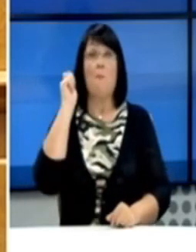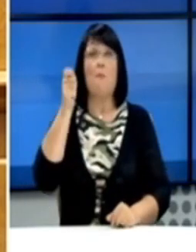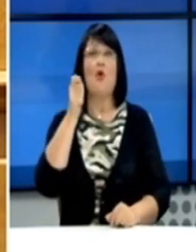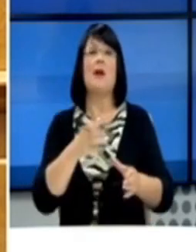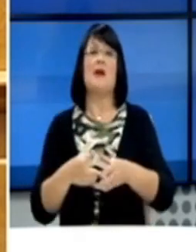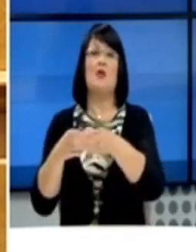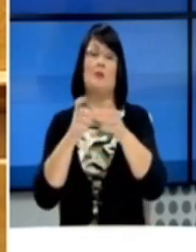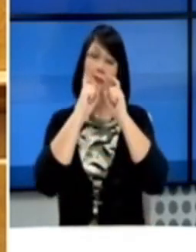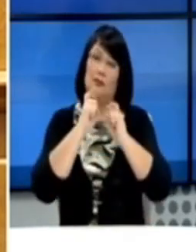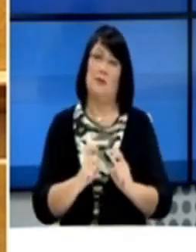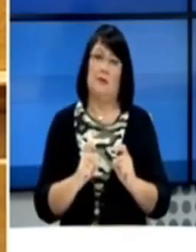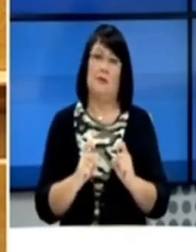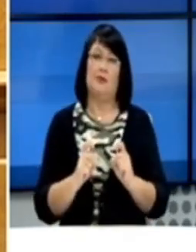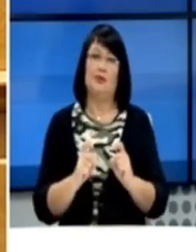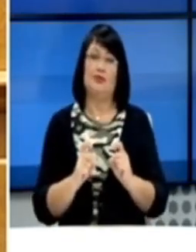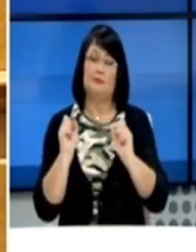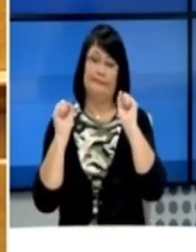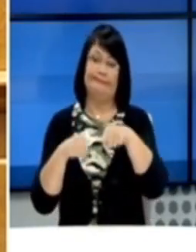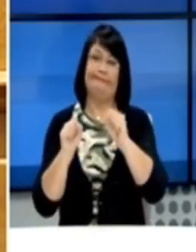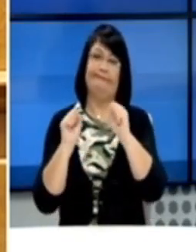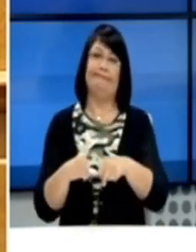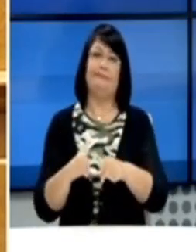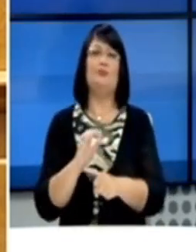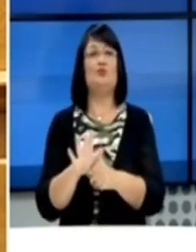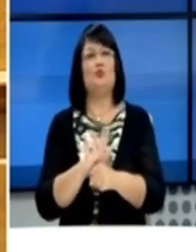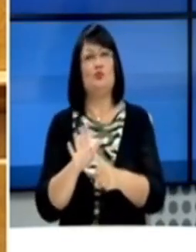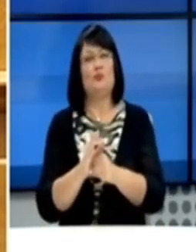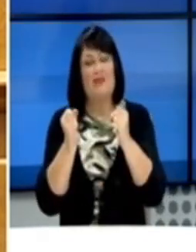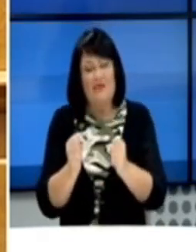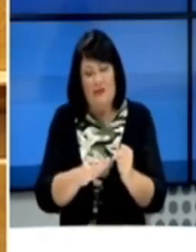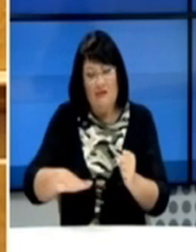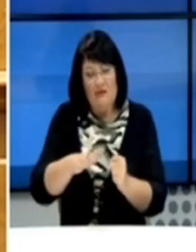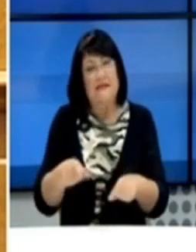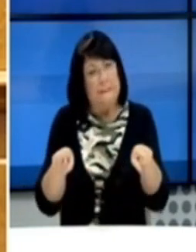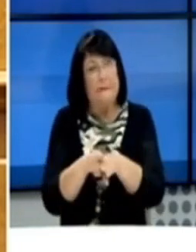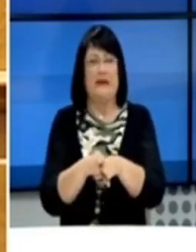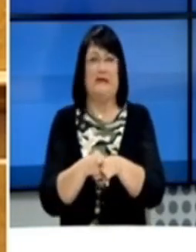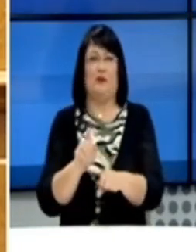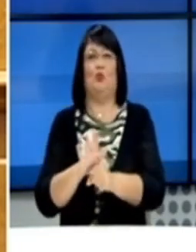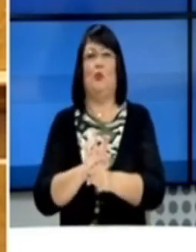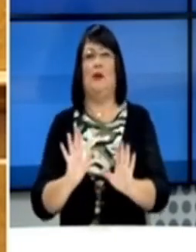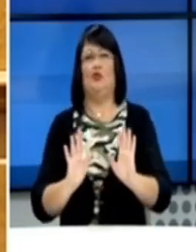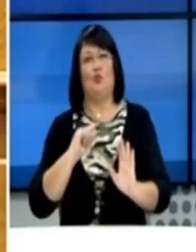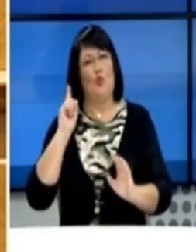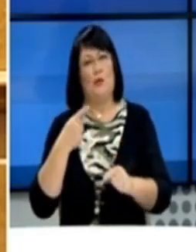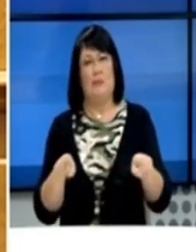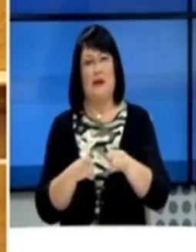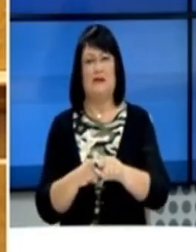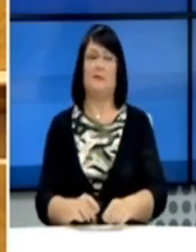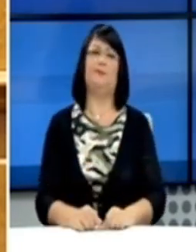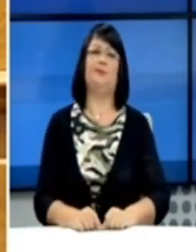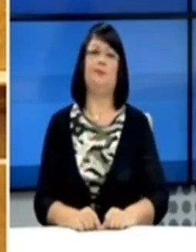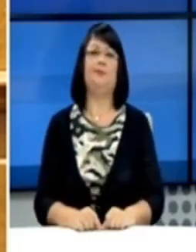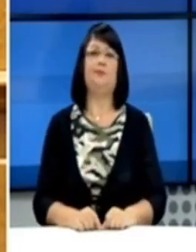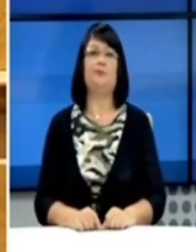έχουν τουλάχιστον υποχρέωση να συμφωνήσουν σε μια ελάχιστη κοινή βάση. Ποια είναι αυτή? Ότι αποφάσεις οι